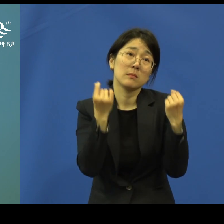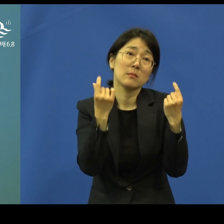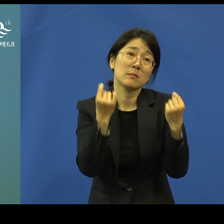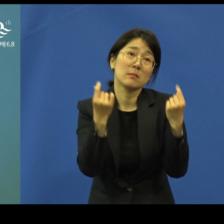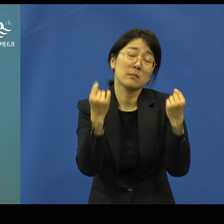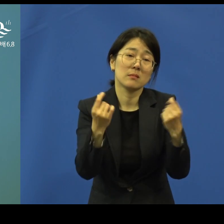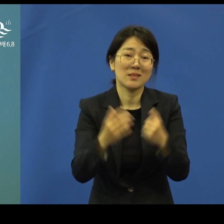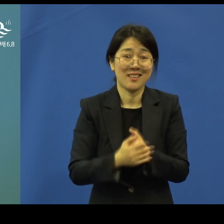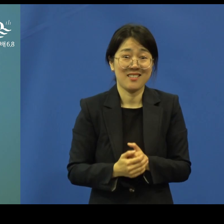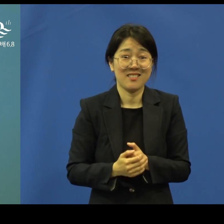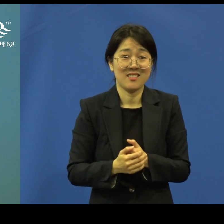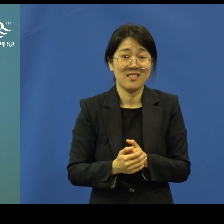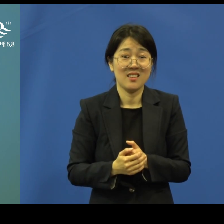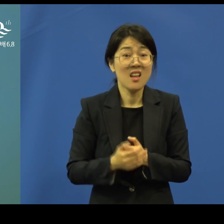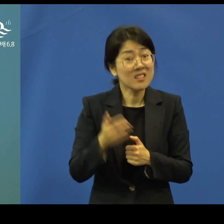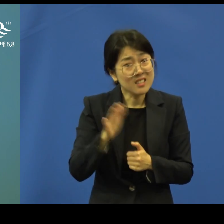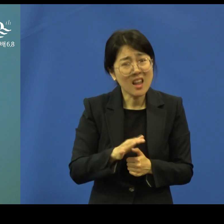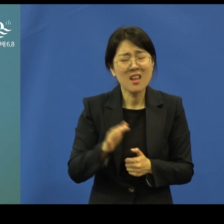지릅니다.